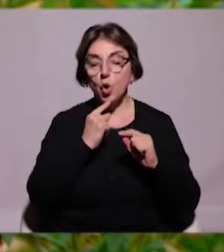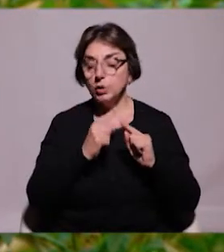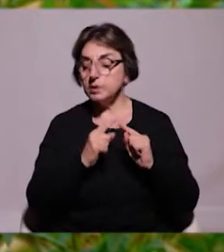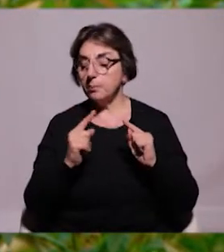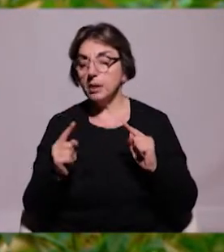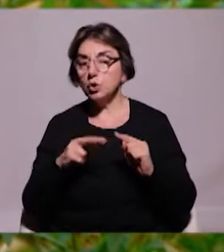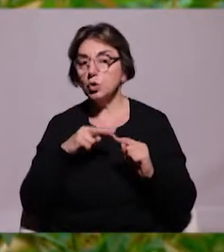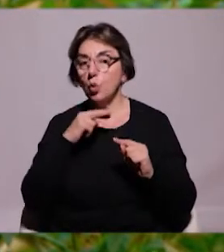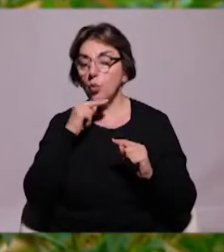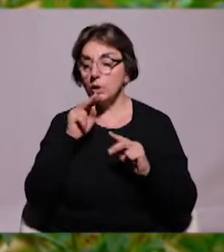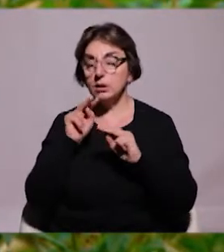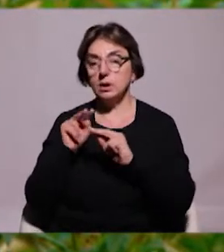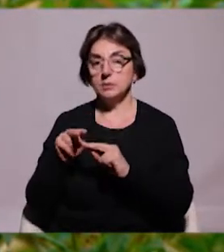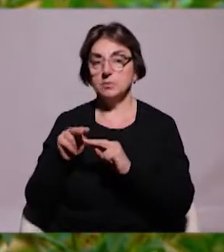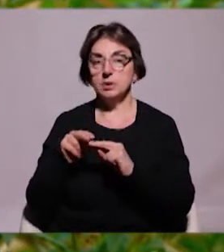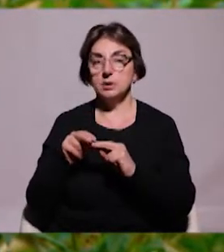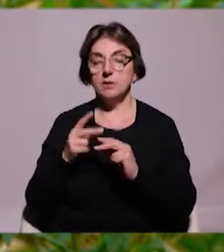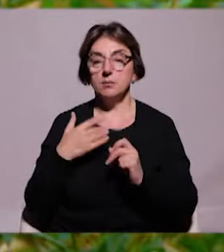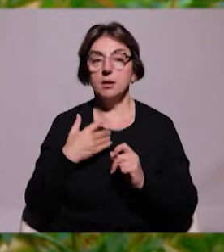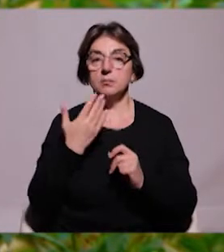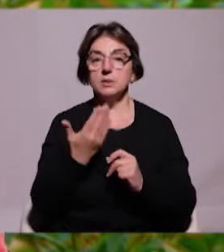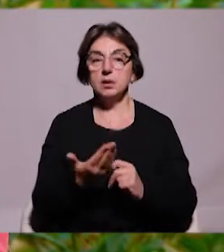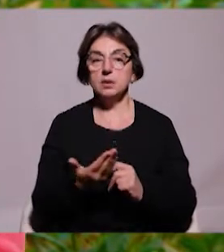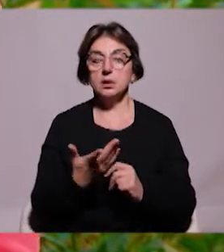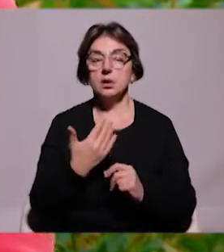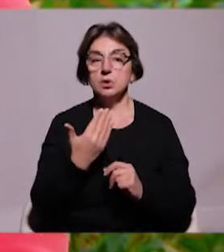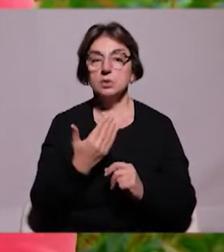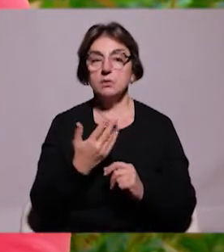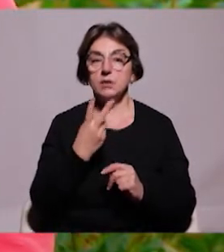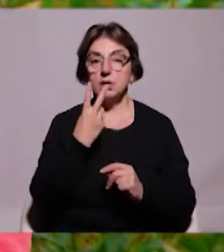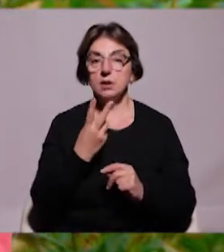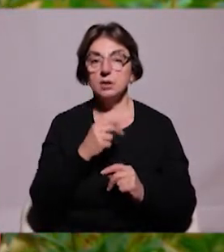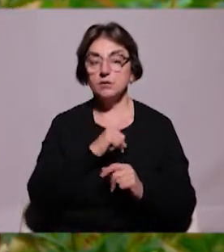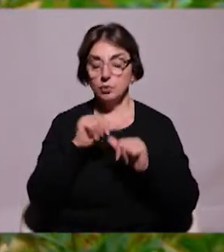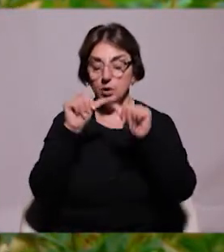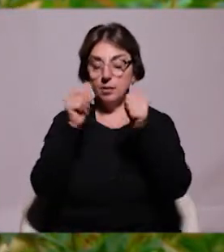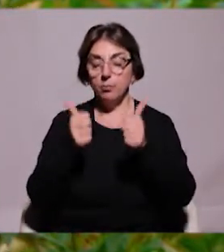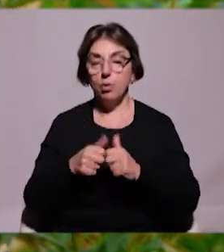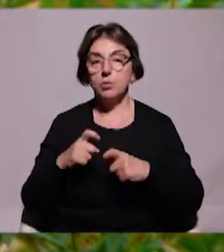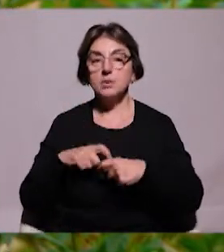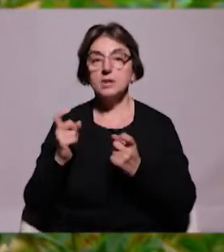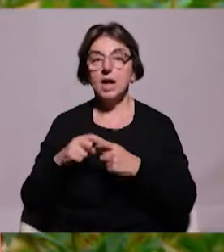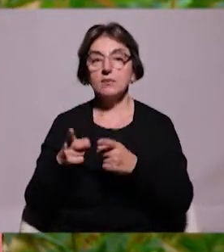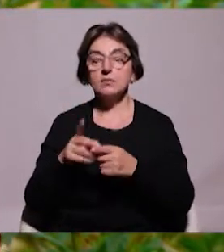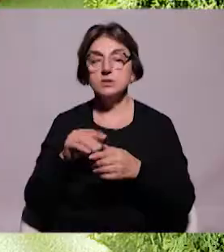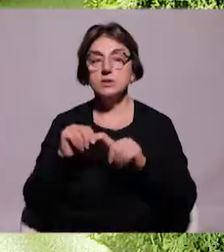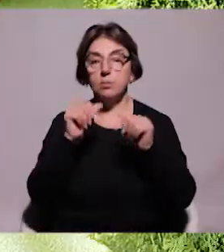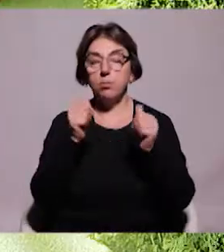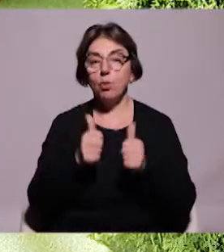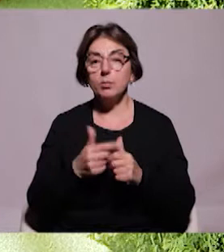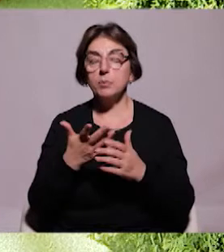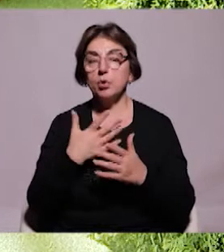ამაზე ყურადღების გამახვილება. ახლა მე მინდა თქვენ გაგაცნოთ ტანადობის დარღვევის ის ფორმები,